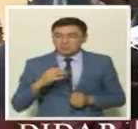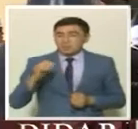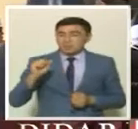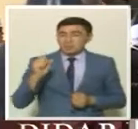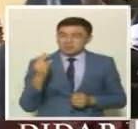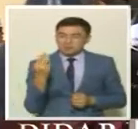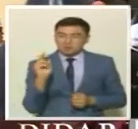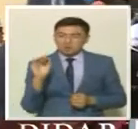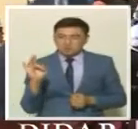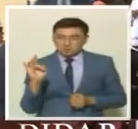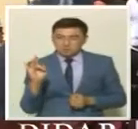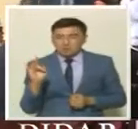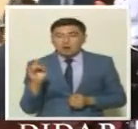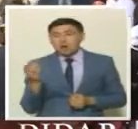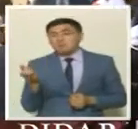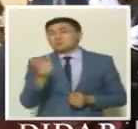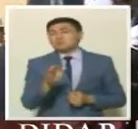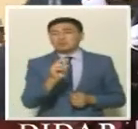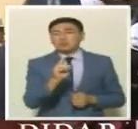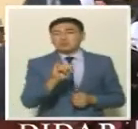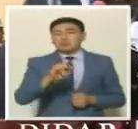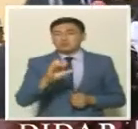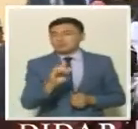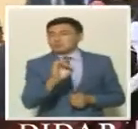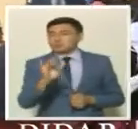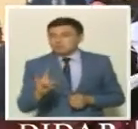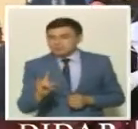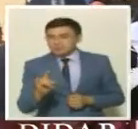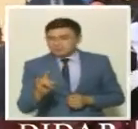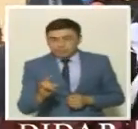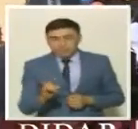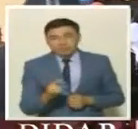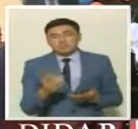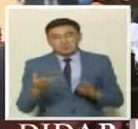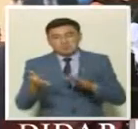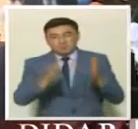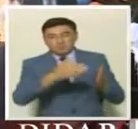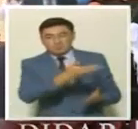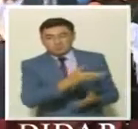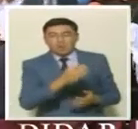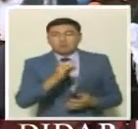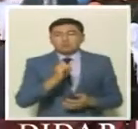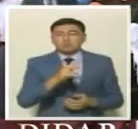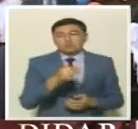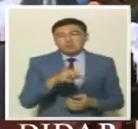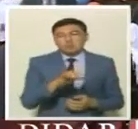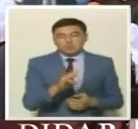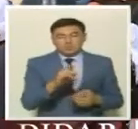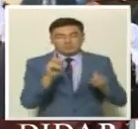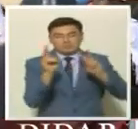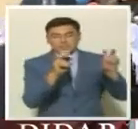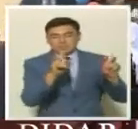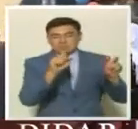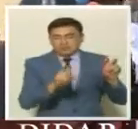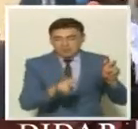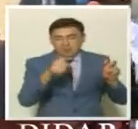Акшукур 1,5 года назад, другой в Кульсара. В спортивном комплексе Сулеймен есть 20-метровый бассейн. В комплексе можно будет также заниматься казахской и